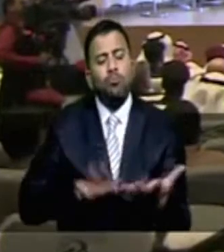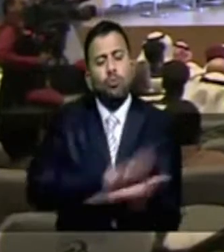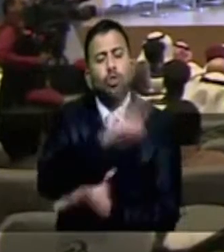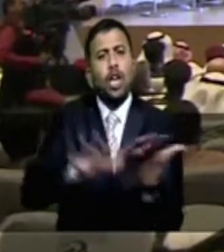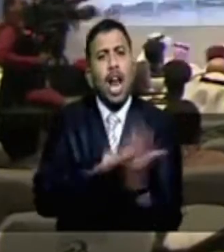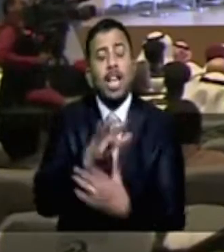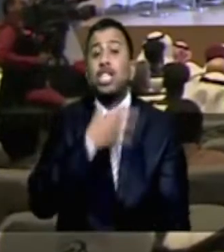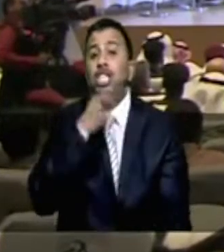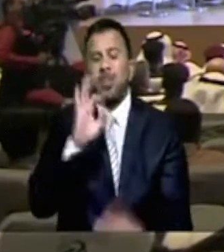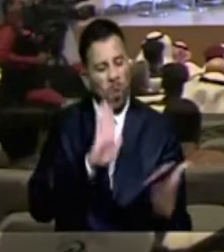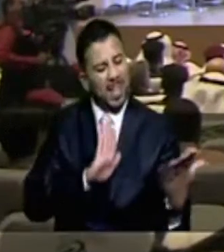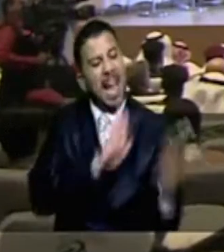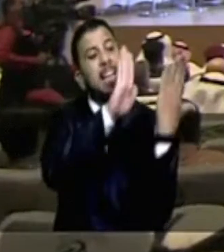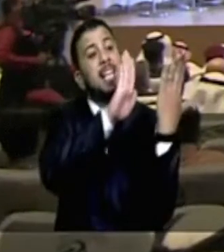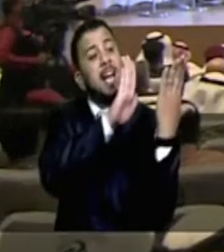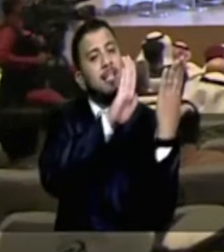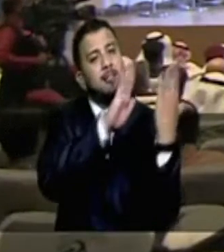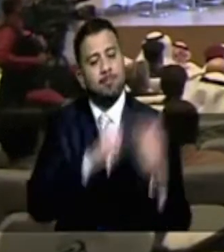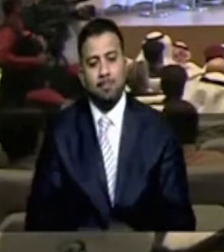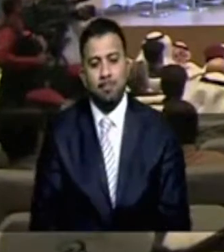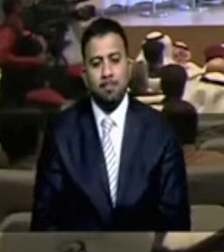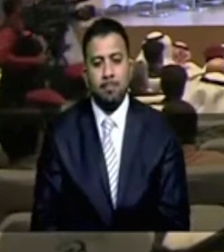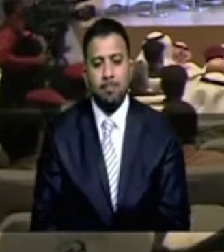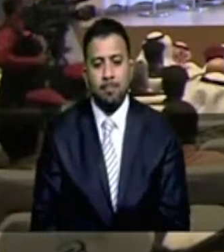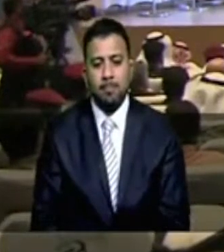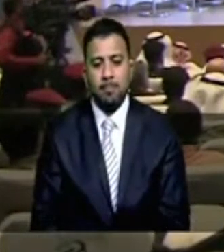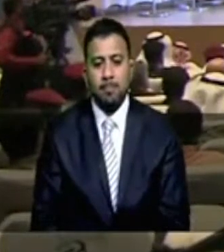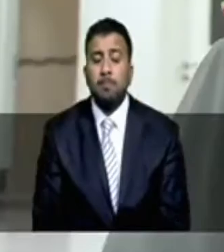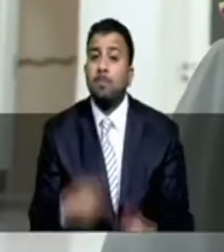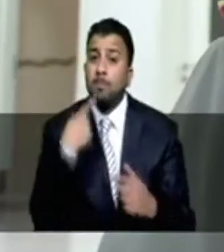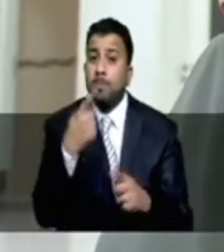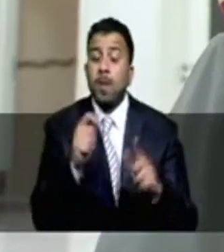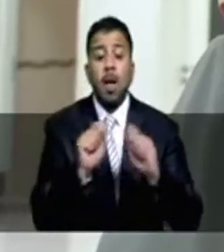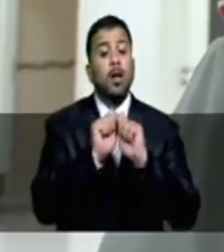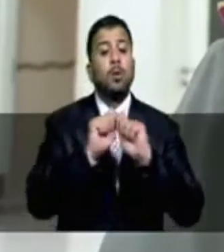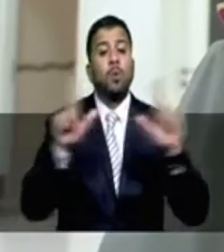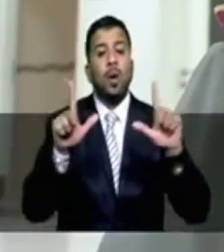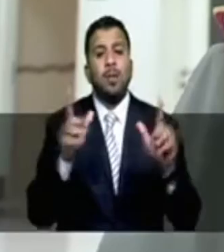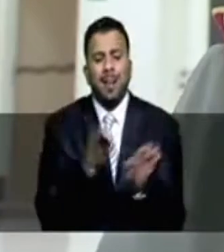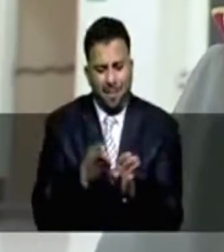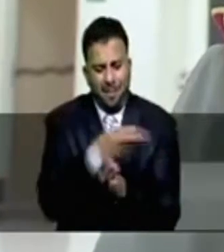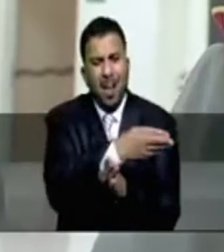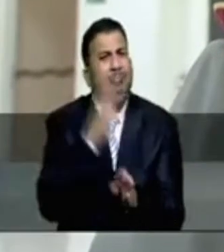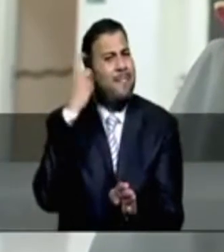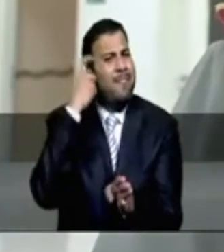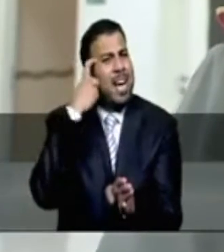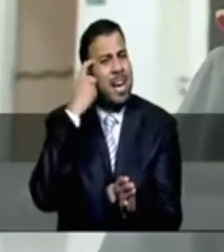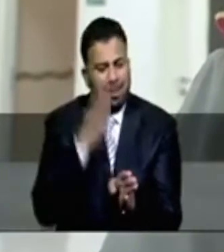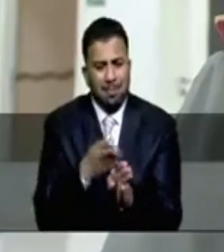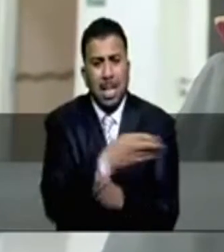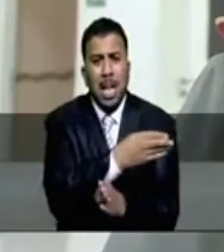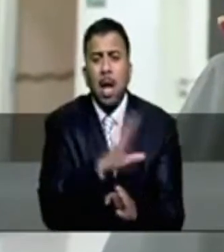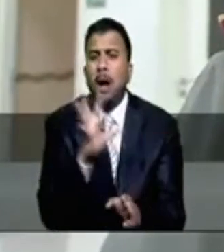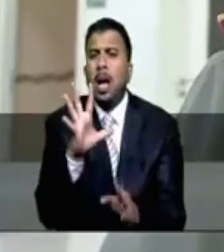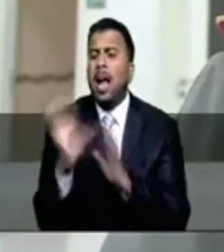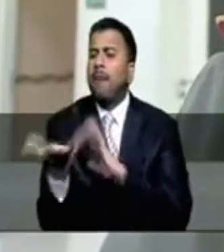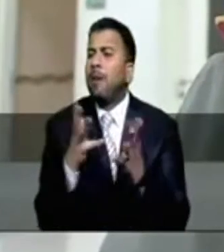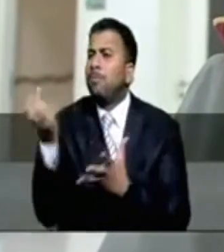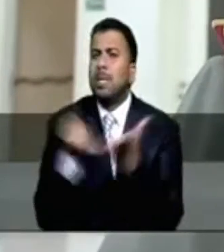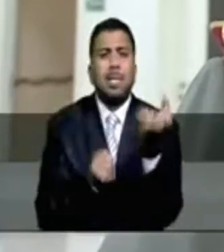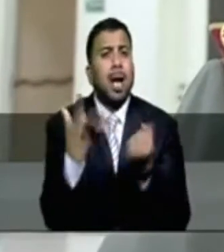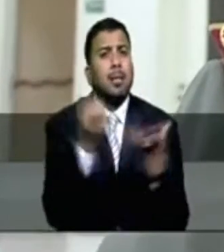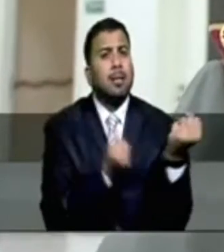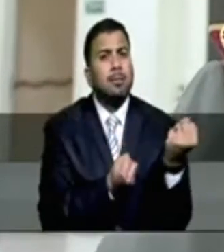العصر وتحدياته. لها أهمية كبيرة في توضيح ماهية الانحراف الفكري في البداية، وما هي مصادره، وما